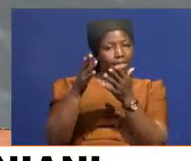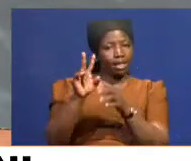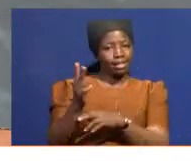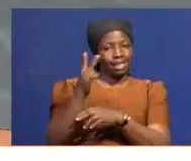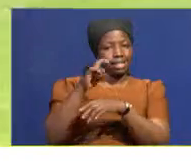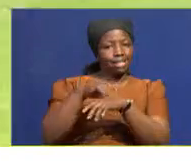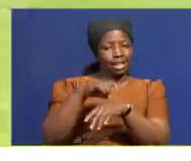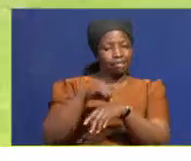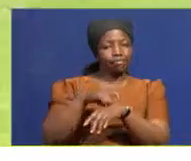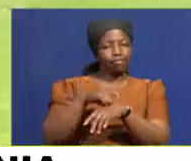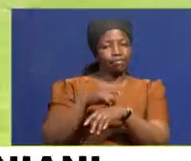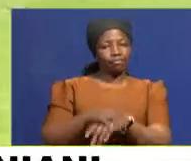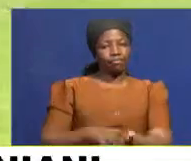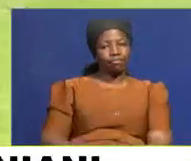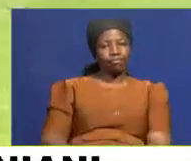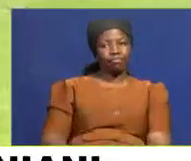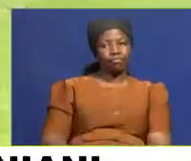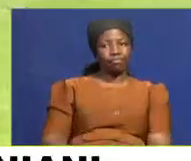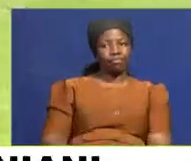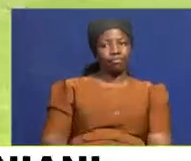mfululizo.